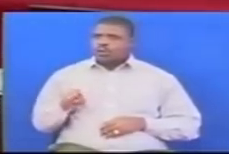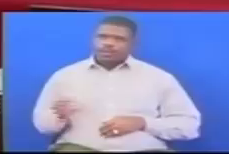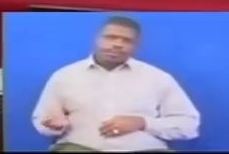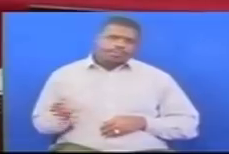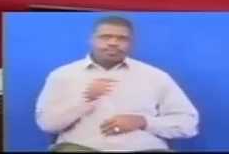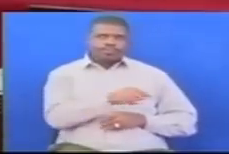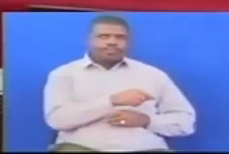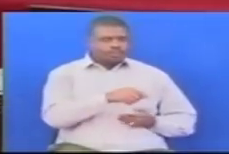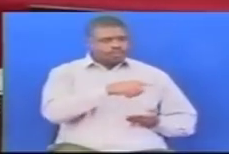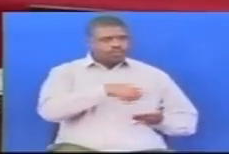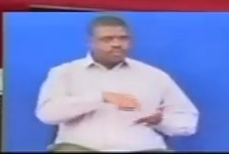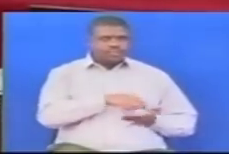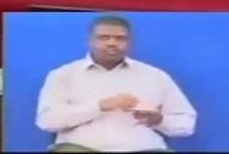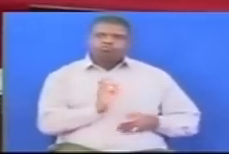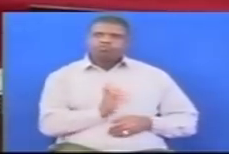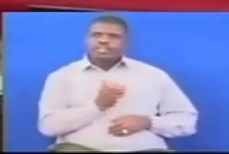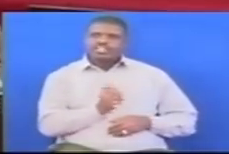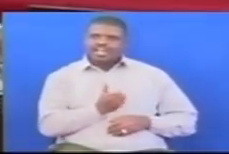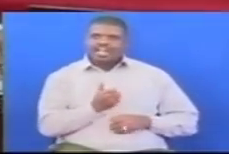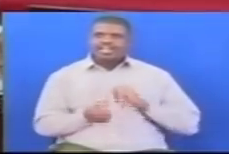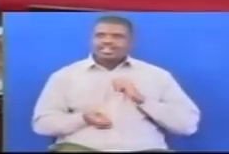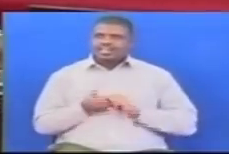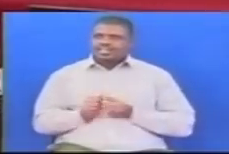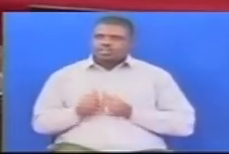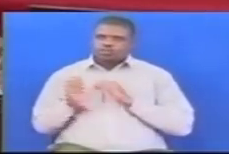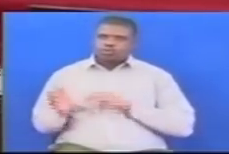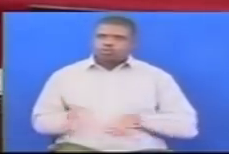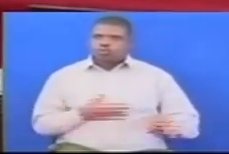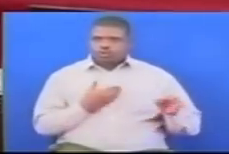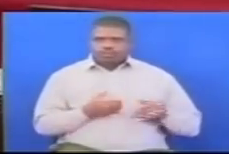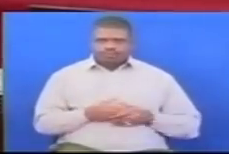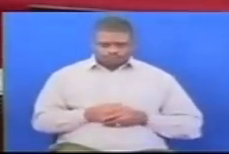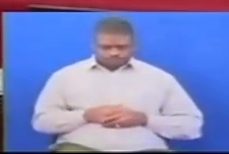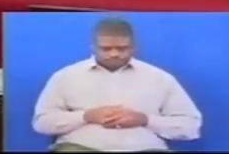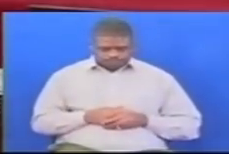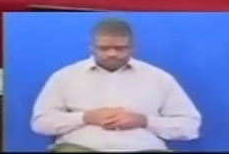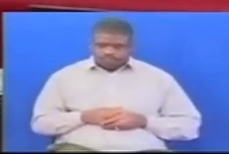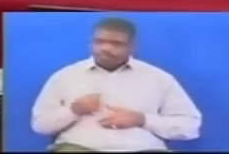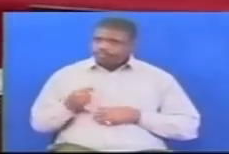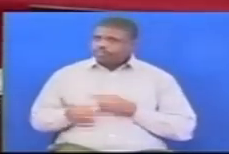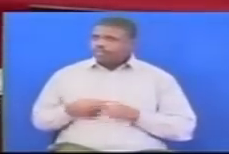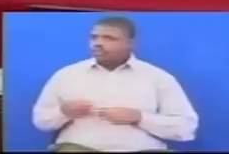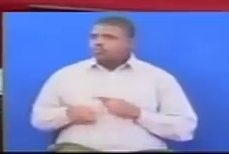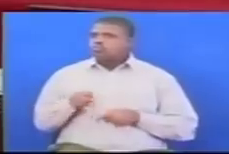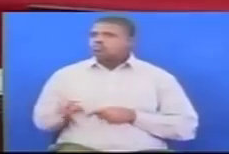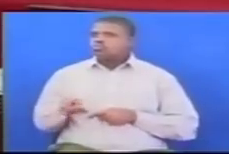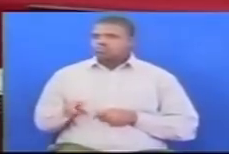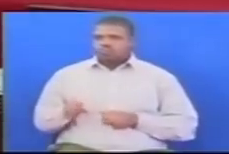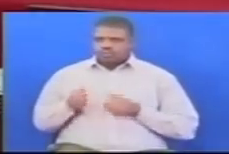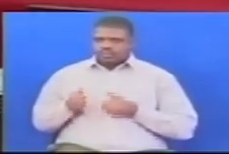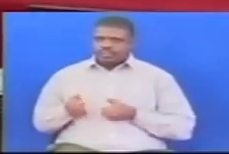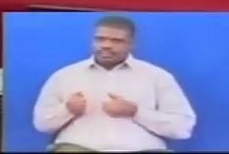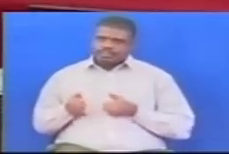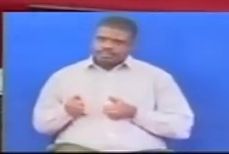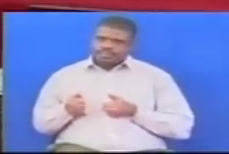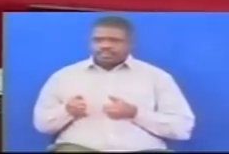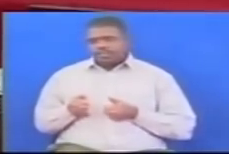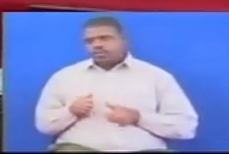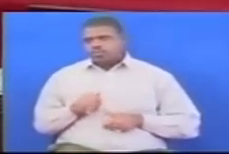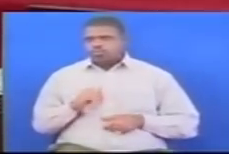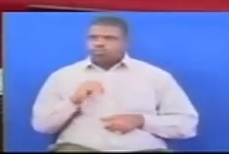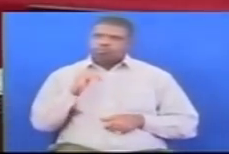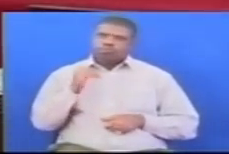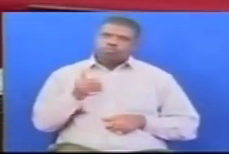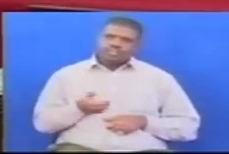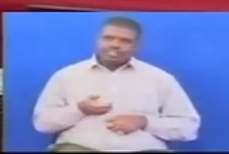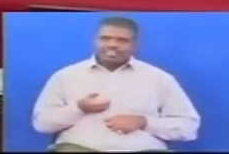mjini Muheza ili kuweza kuondoa tatizo la maji Muheza. Mradi huu ulitegemewa umalizike tangu mwezi